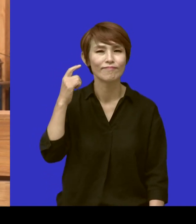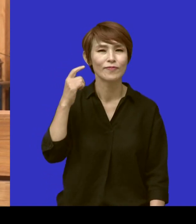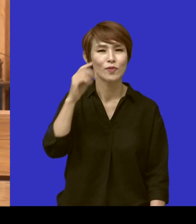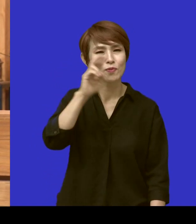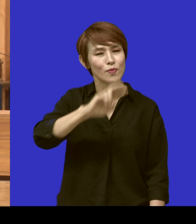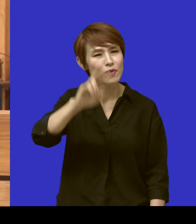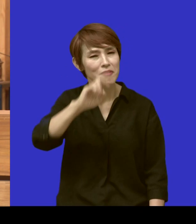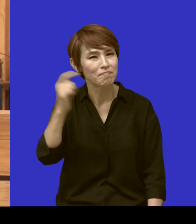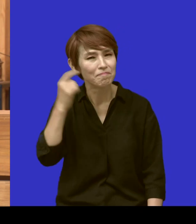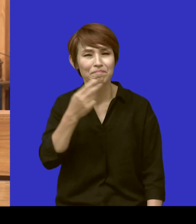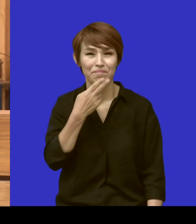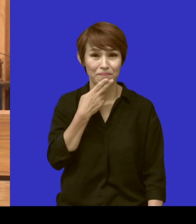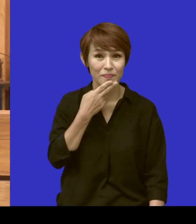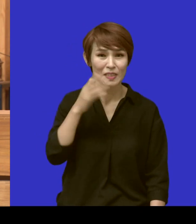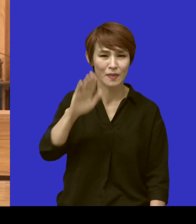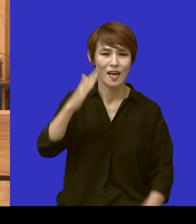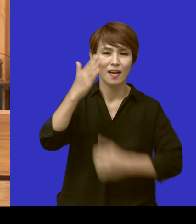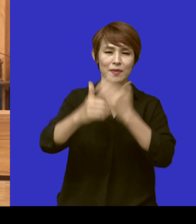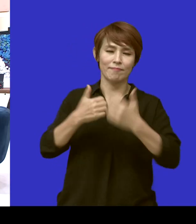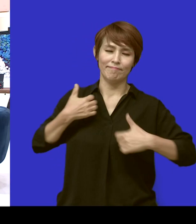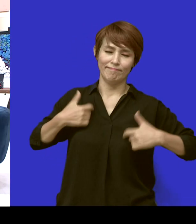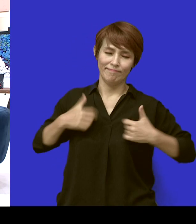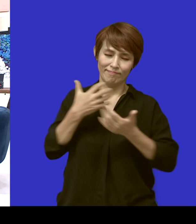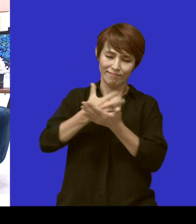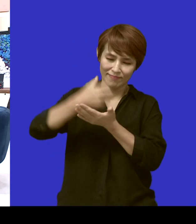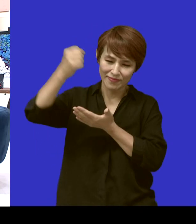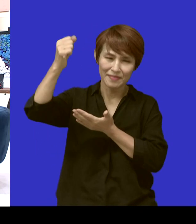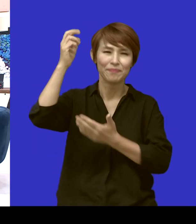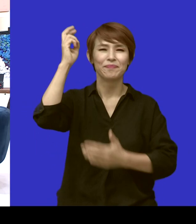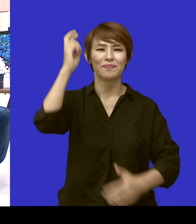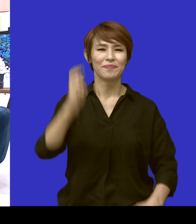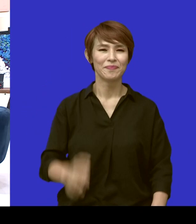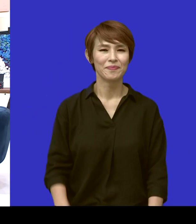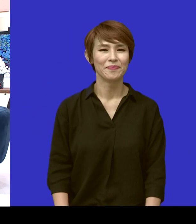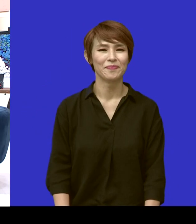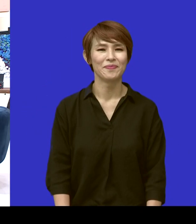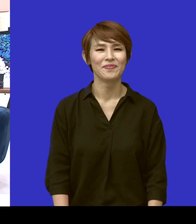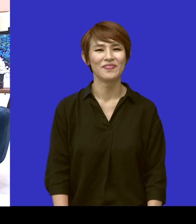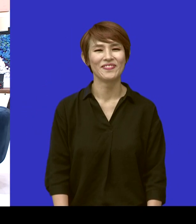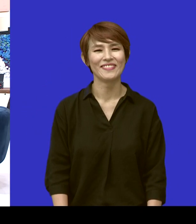받으시는 분이 가장 기뻐하는 찬송이 아닐까 싶어요. 네.